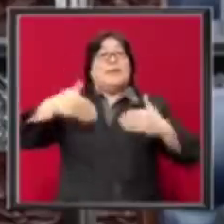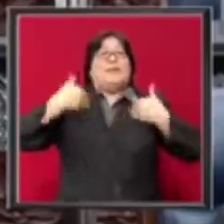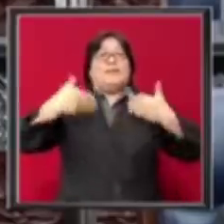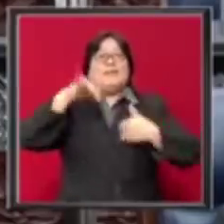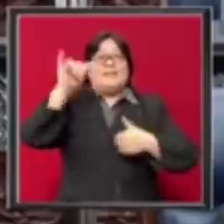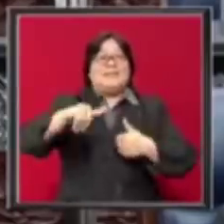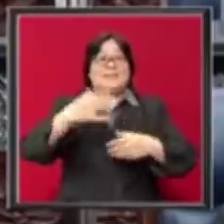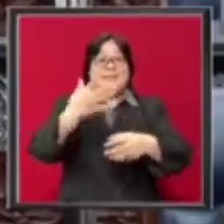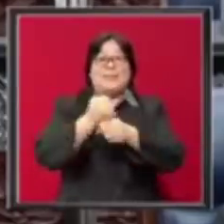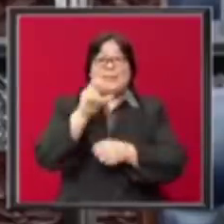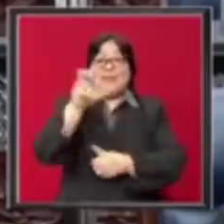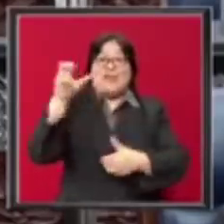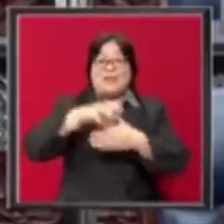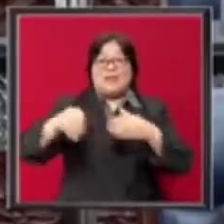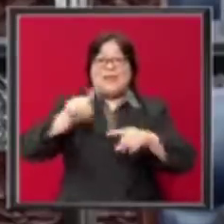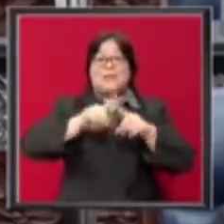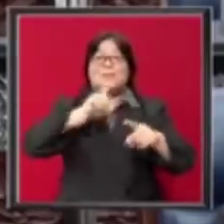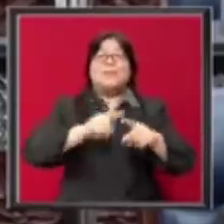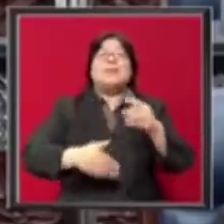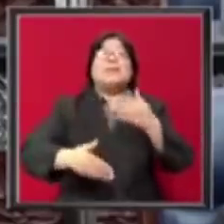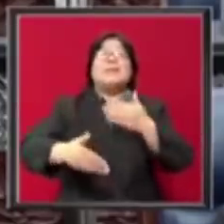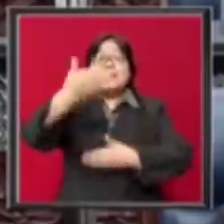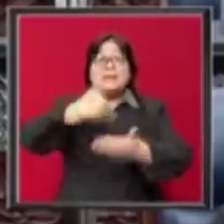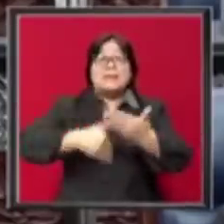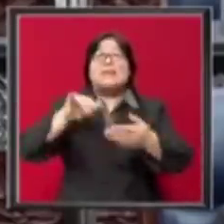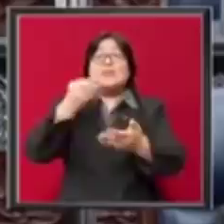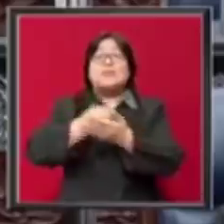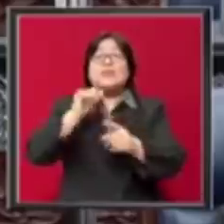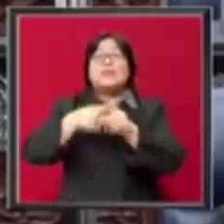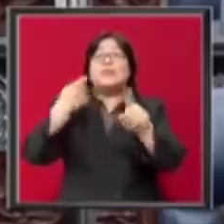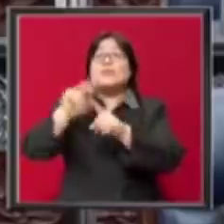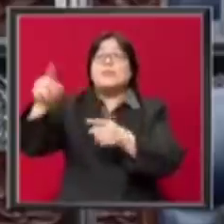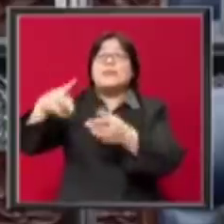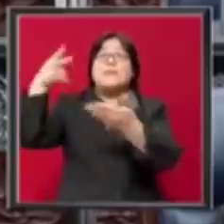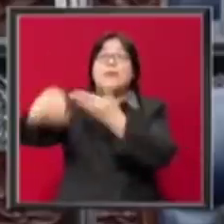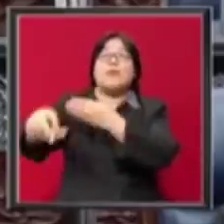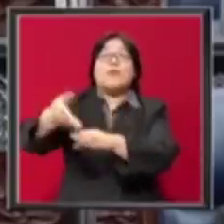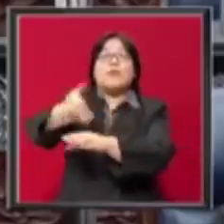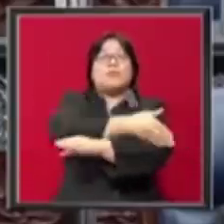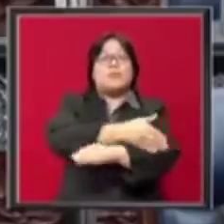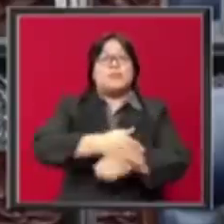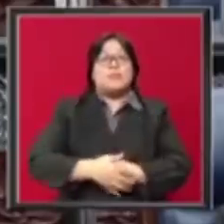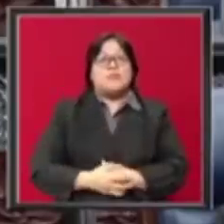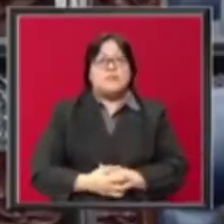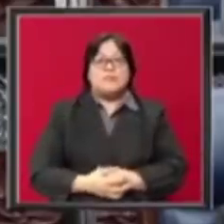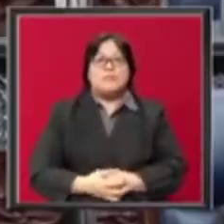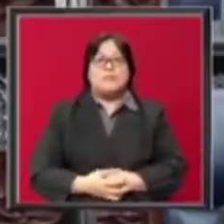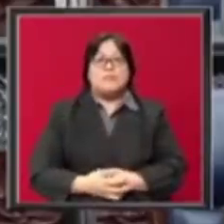gembira dapat RM300, sebenarnya dipotong daripada peruntukan dia yang sebelumnya.